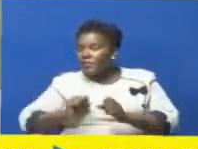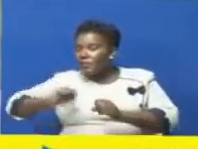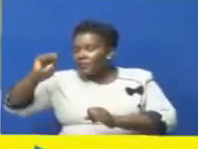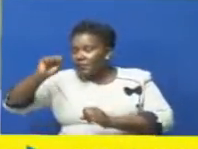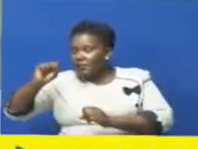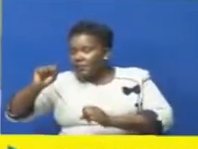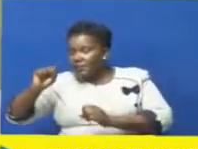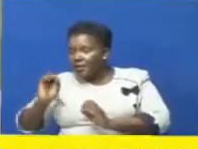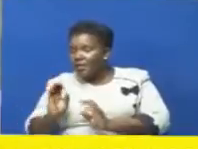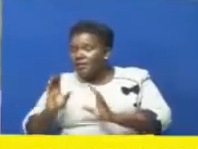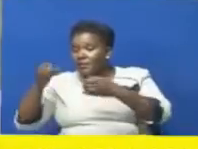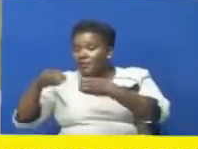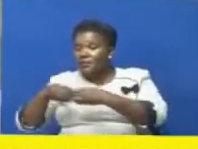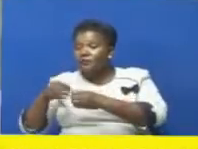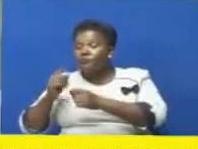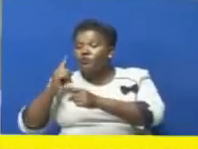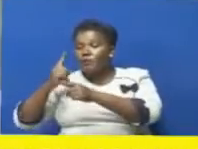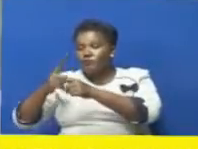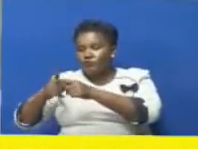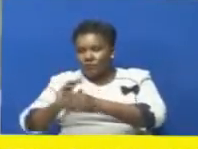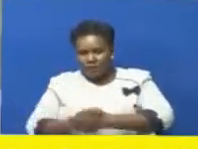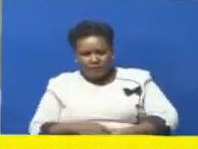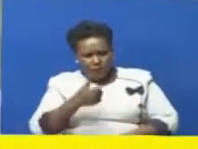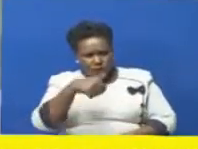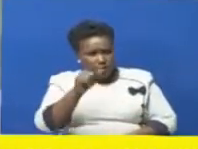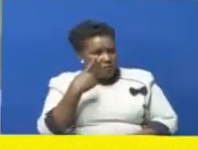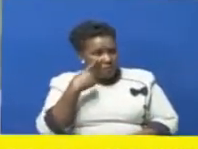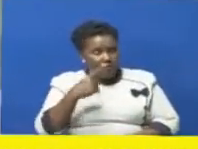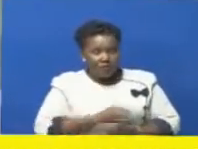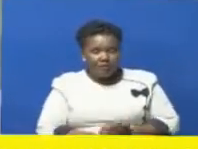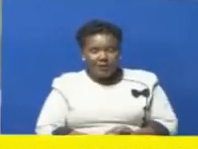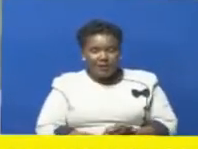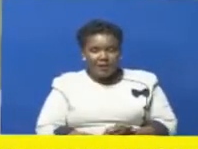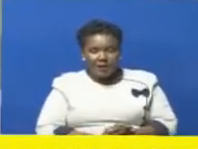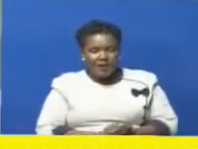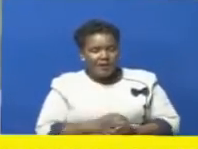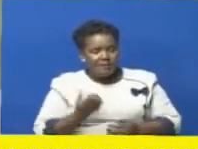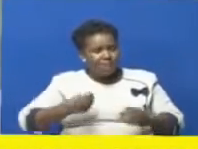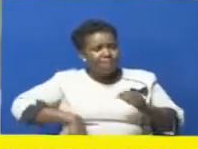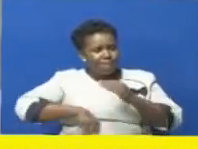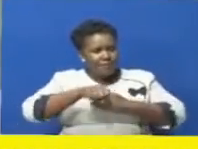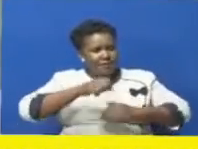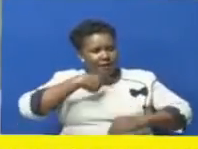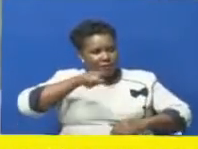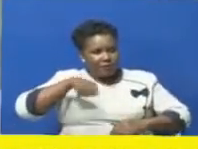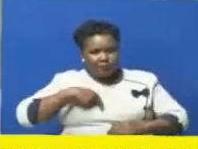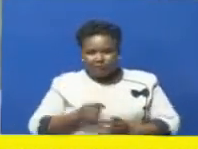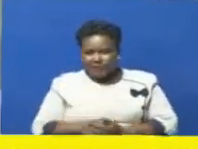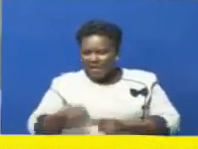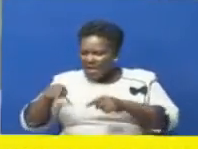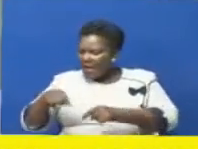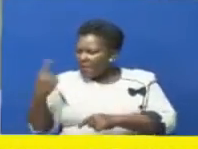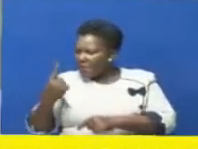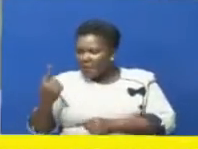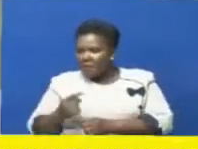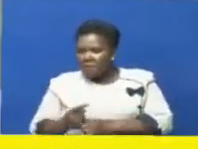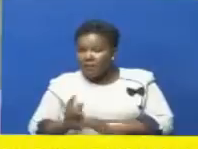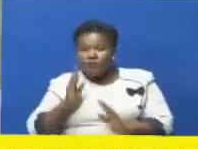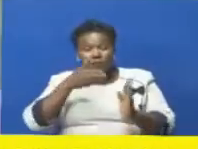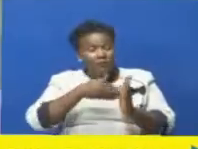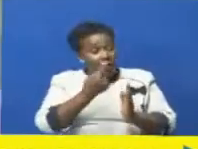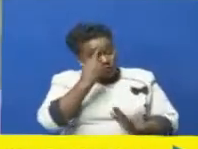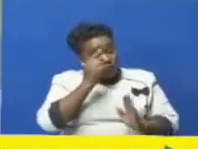magoli 4-2. Umeona mpira tuliouonyesha hapa. Sio hapa tu, hata tukifika kule Dodoma itakuwa ni zaidi ya